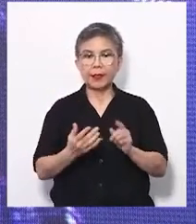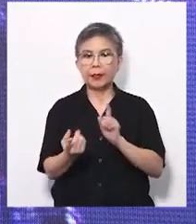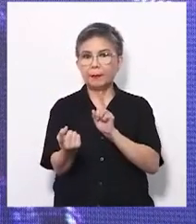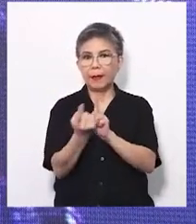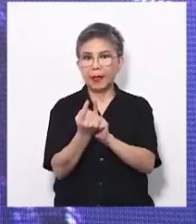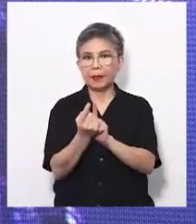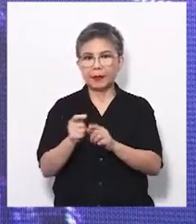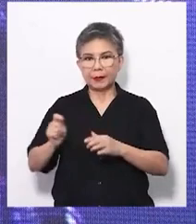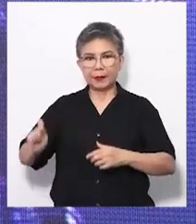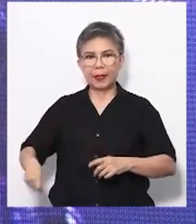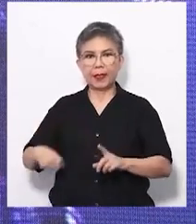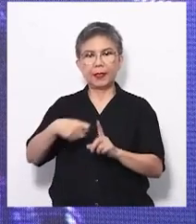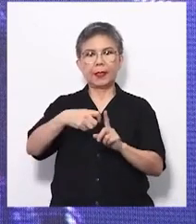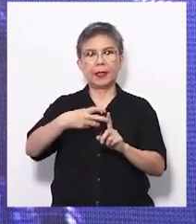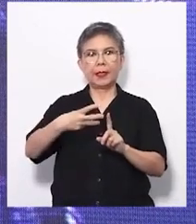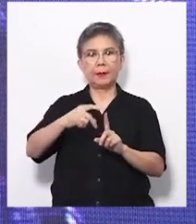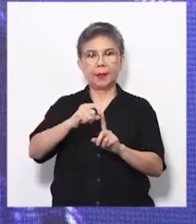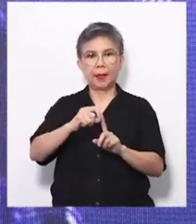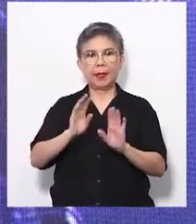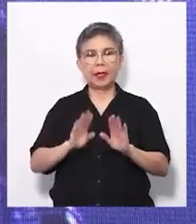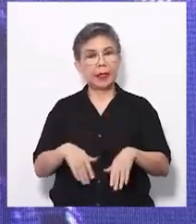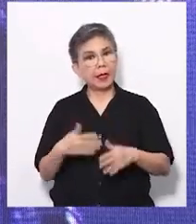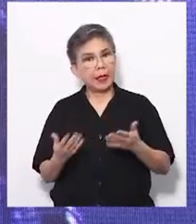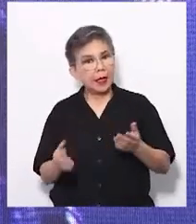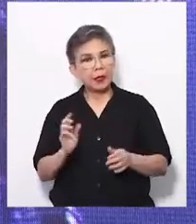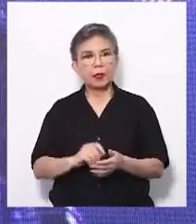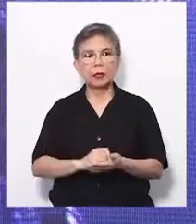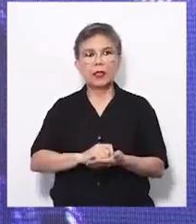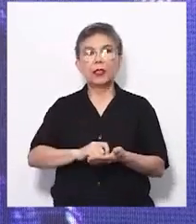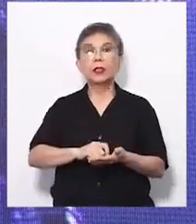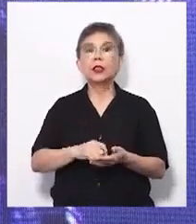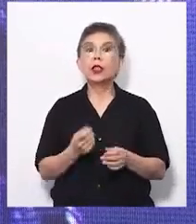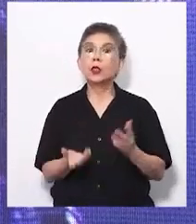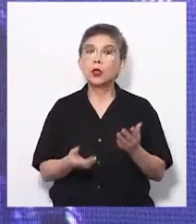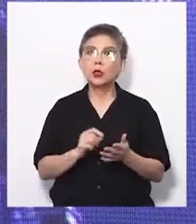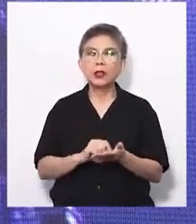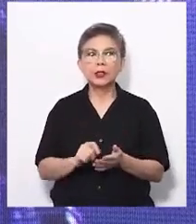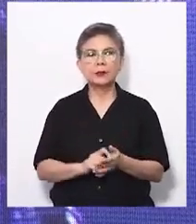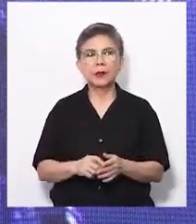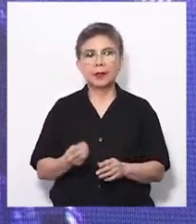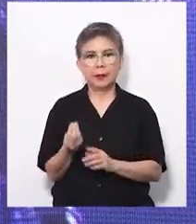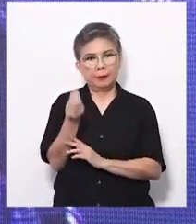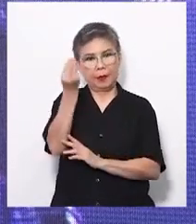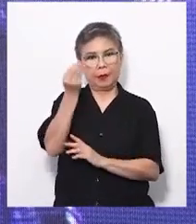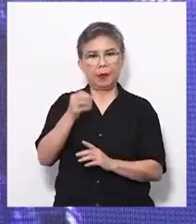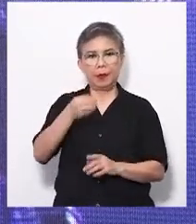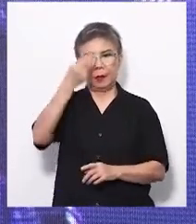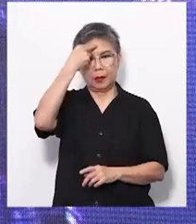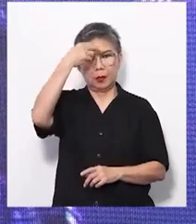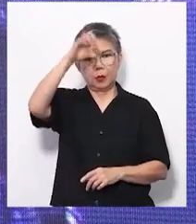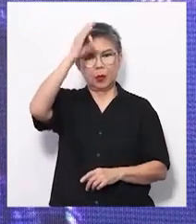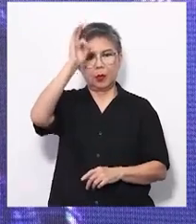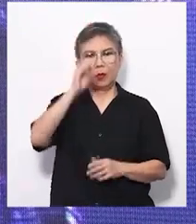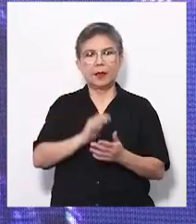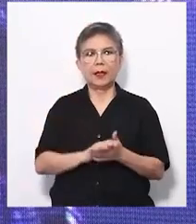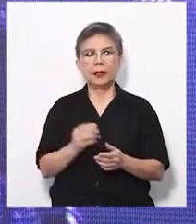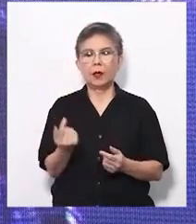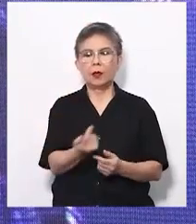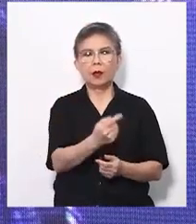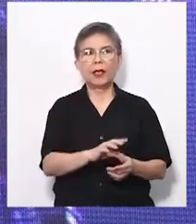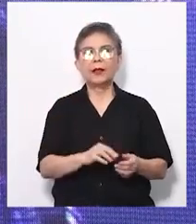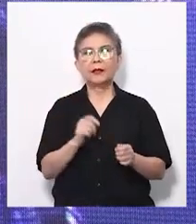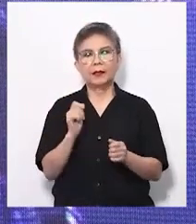di hadapan sidang kfp dan atau secara tertulis kepada pimpinan Polri dan